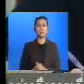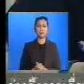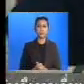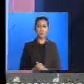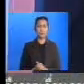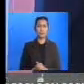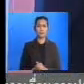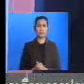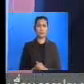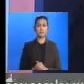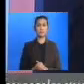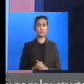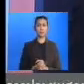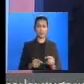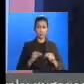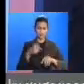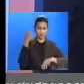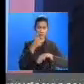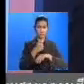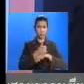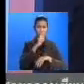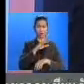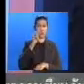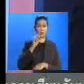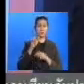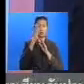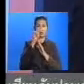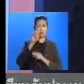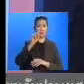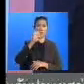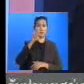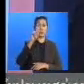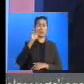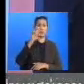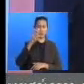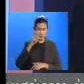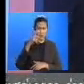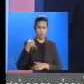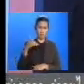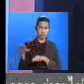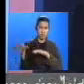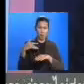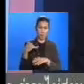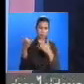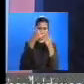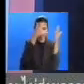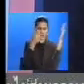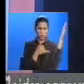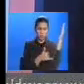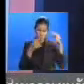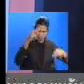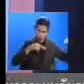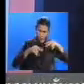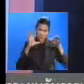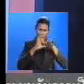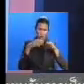หน้าผู้อำนวยการสถาบันนิติวิทยาศาสตร์กระทรวงยุติธรรมได้เตรียมลงพื้นที่ทะเลแสมสานะครับเพื่อตรวจสอบตู้คอนเทนเนอร์ต้อง